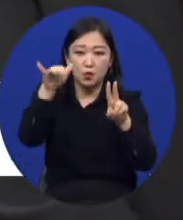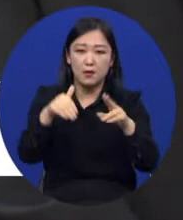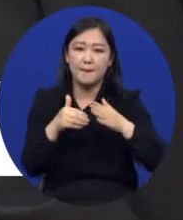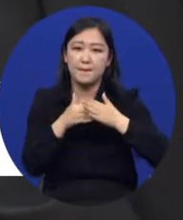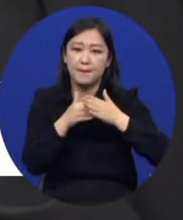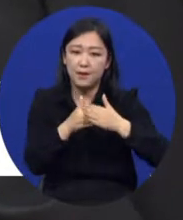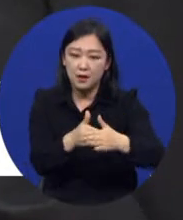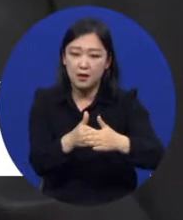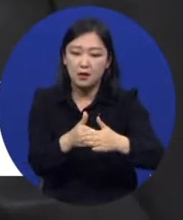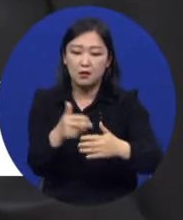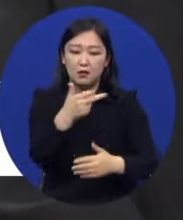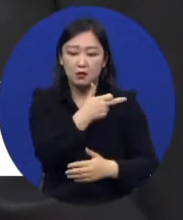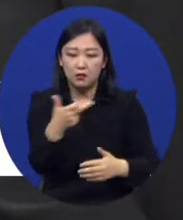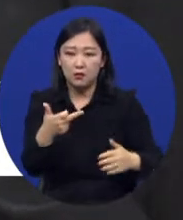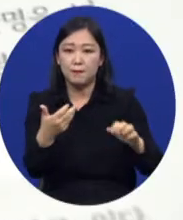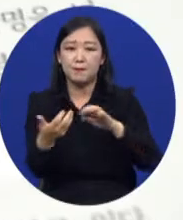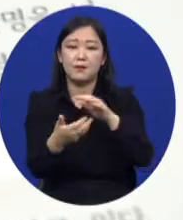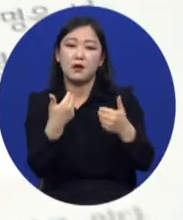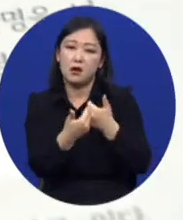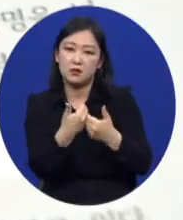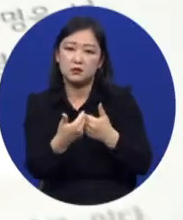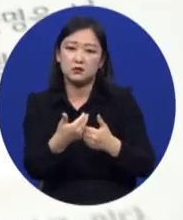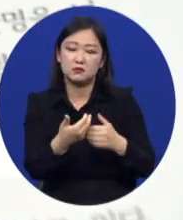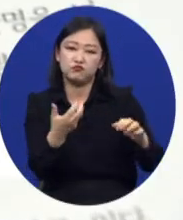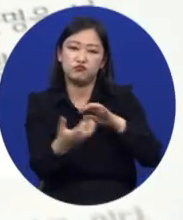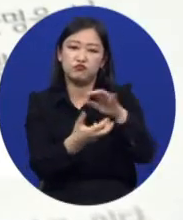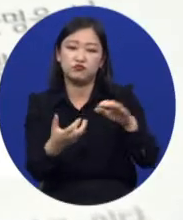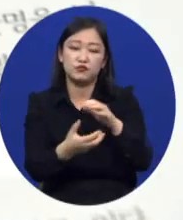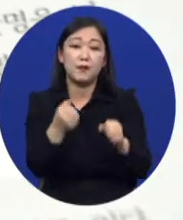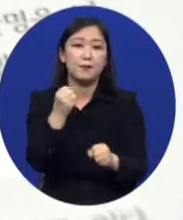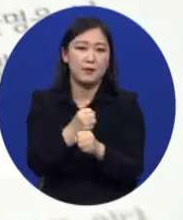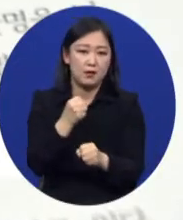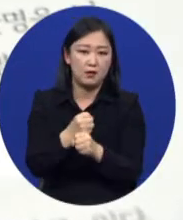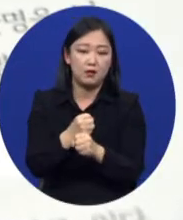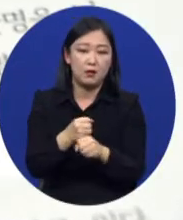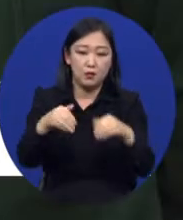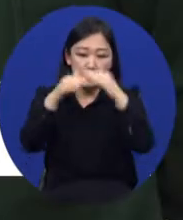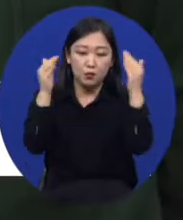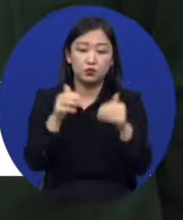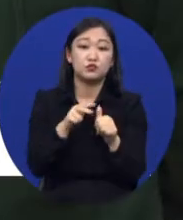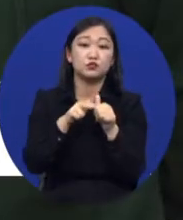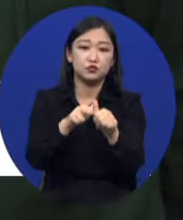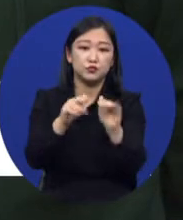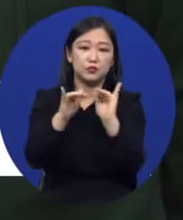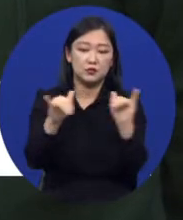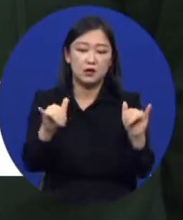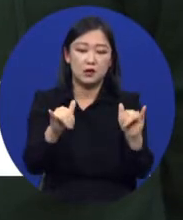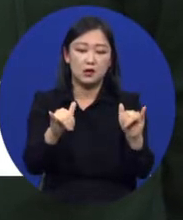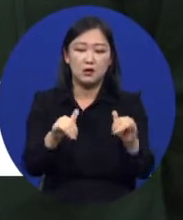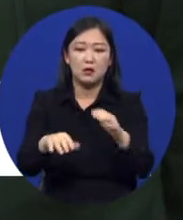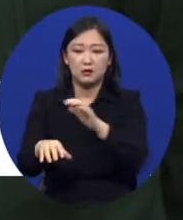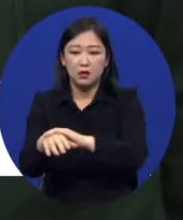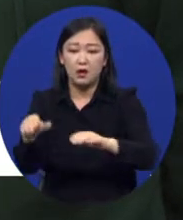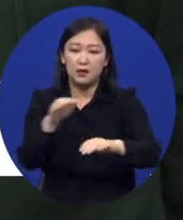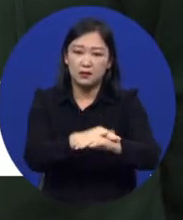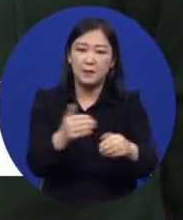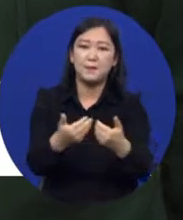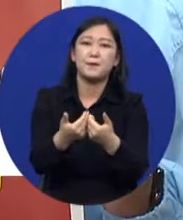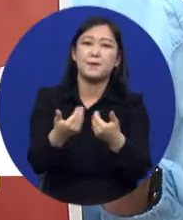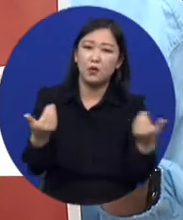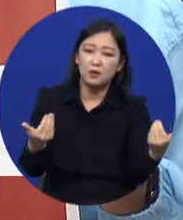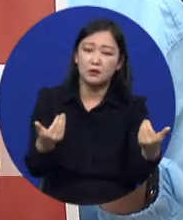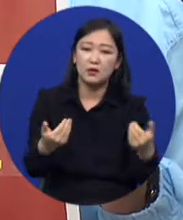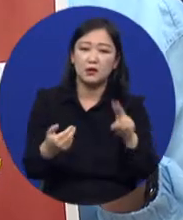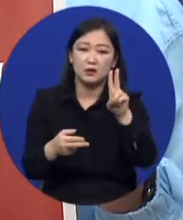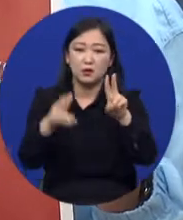커다란 갈등과 분열을 나을 것이라 며 지방선거에 출마하는 모든 후보들이 정당과 지역을 떠나 제주 j 공항